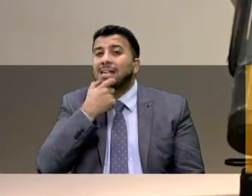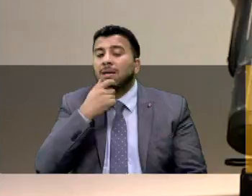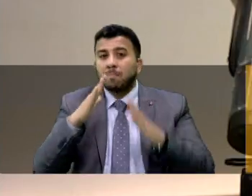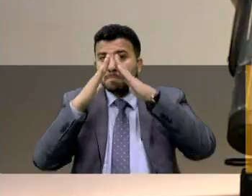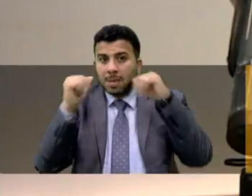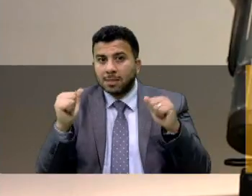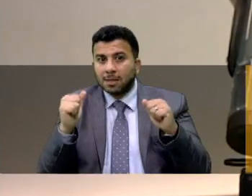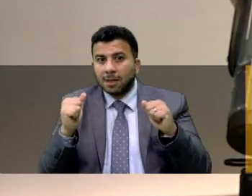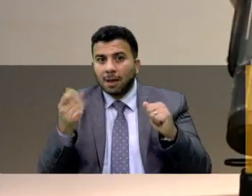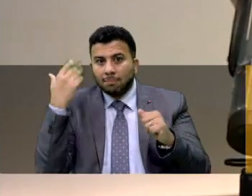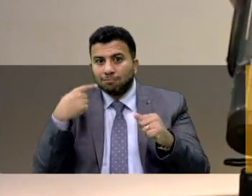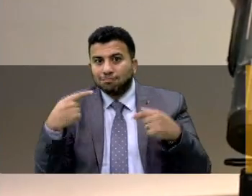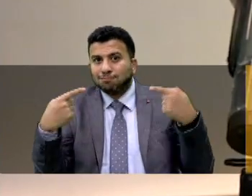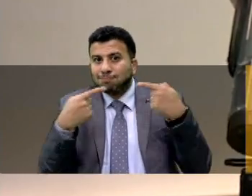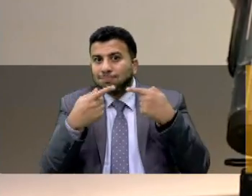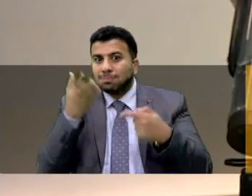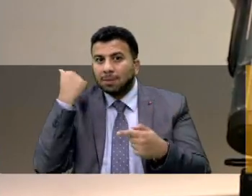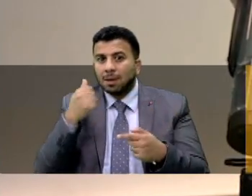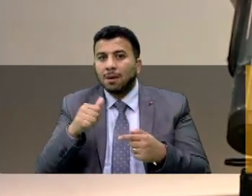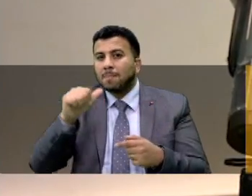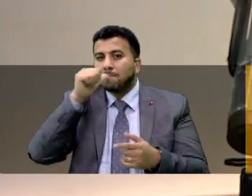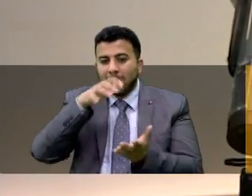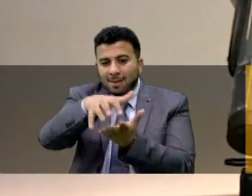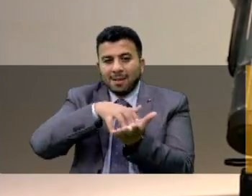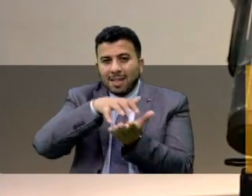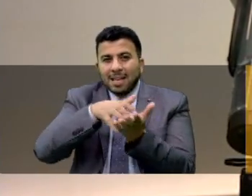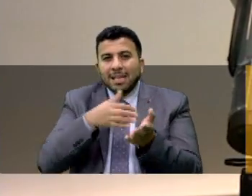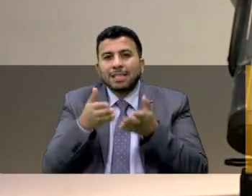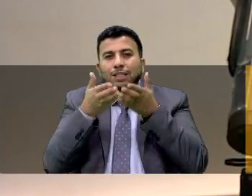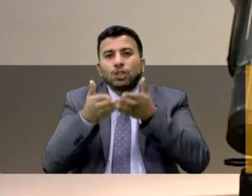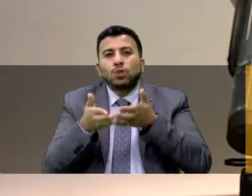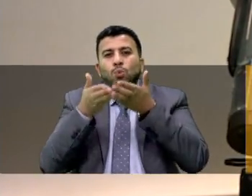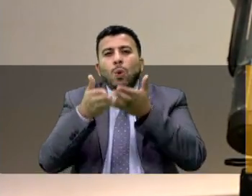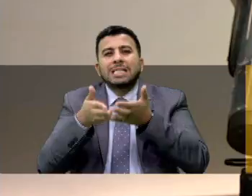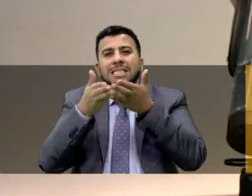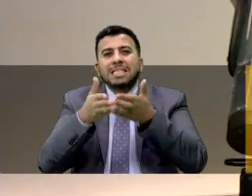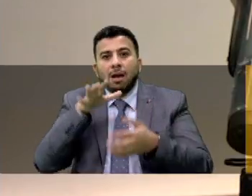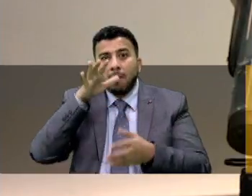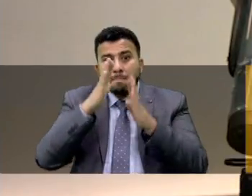طبعا بعد قناة السويس يعني في شدة